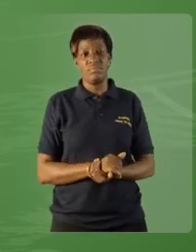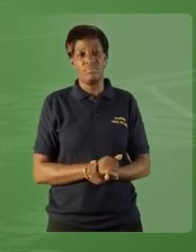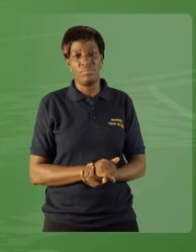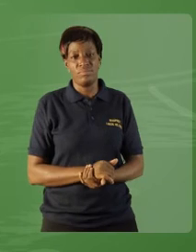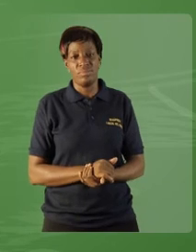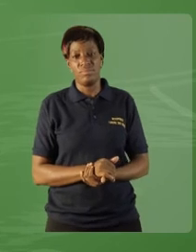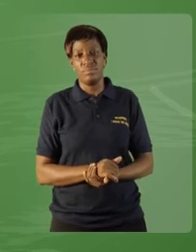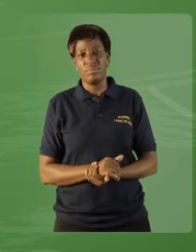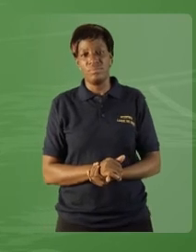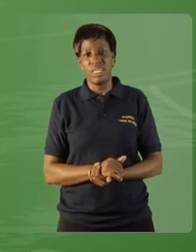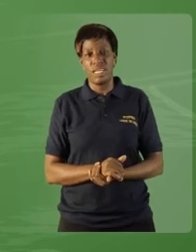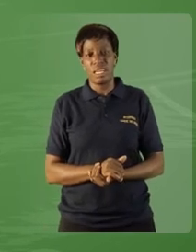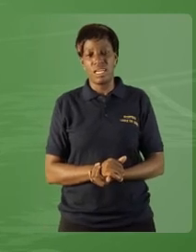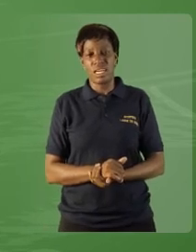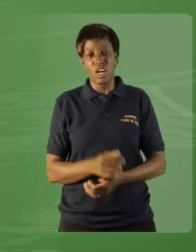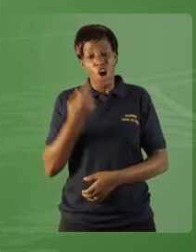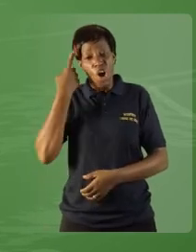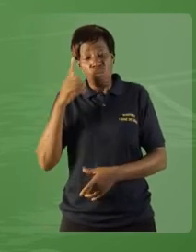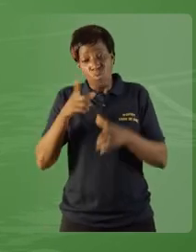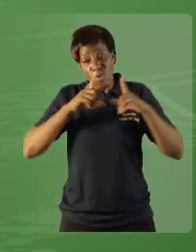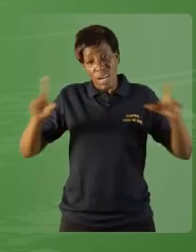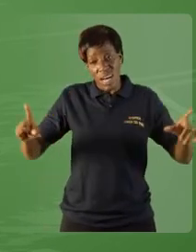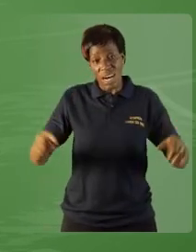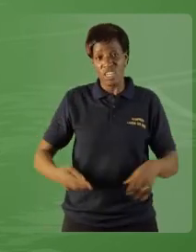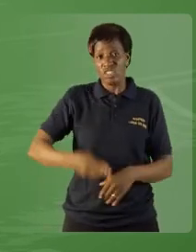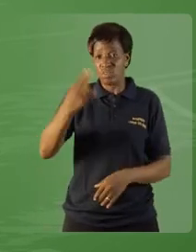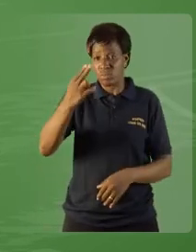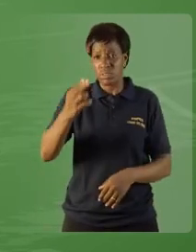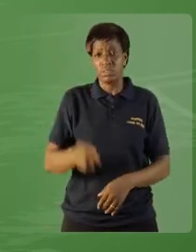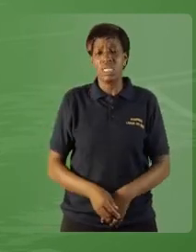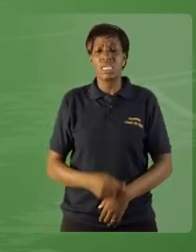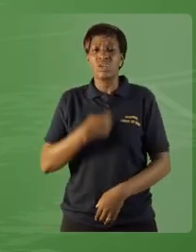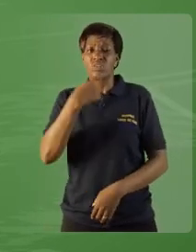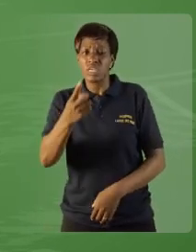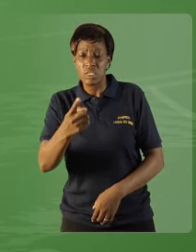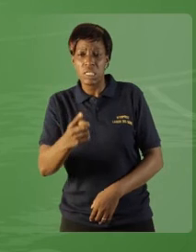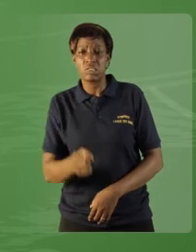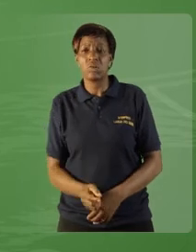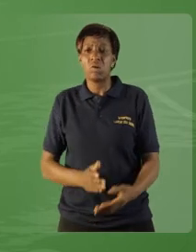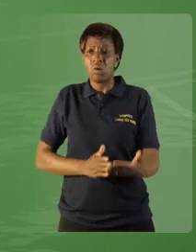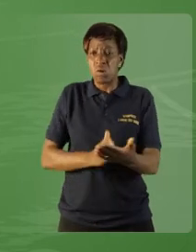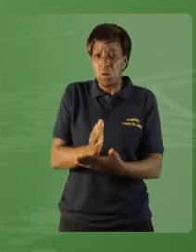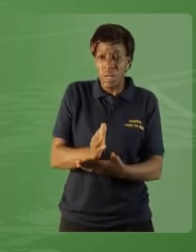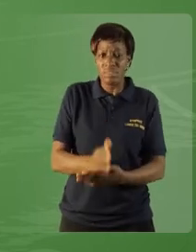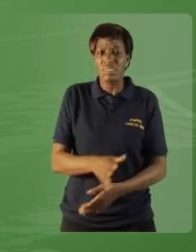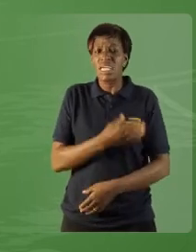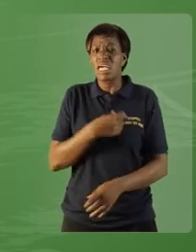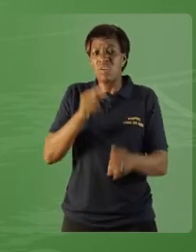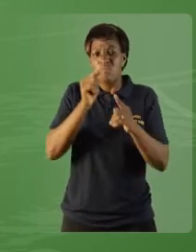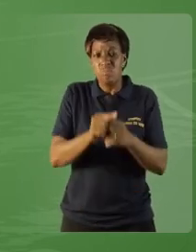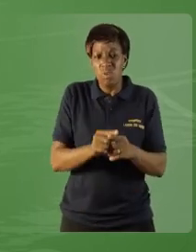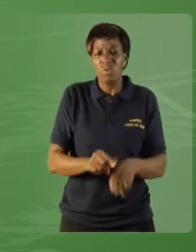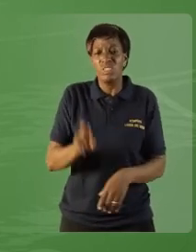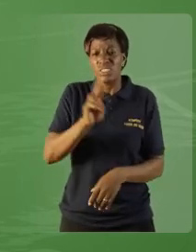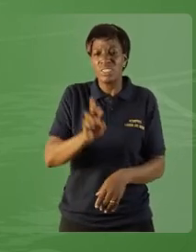Et pour ce qui est du registre soutenu, nous avons non seulement une prononciation correcte, mais elle est aussi caractérisée par une